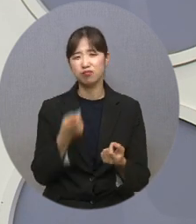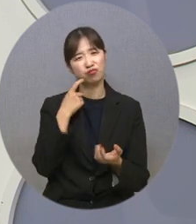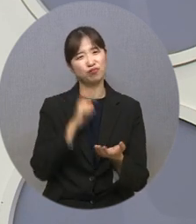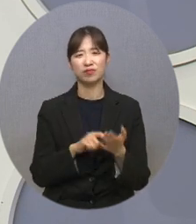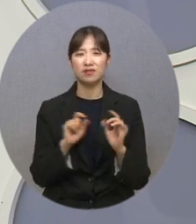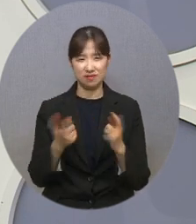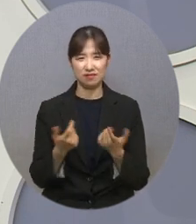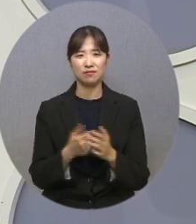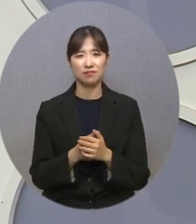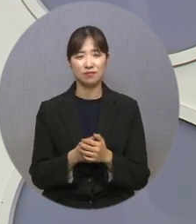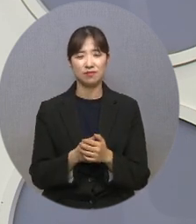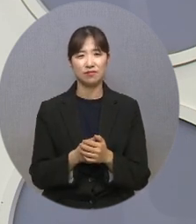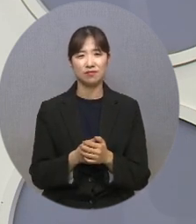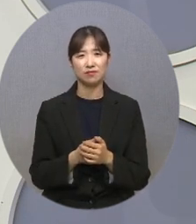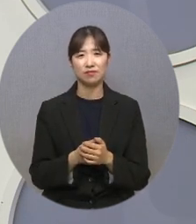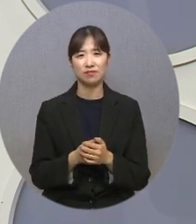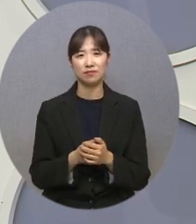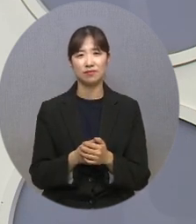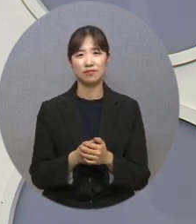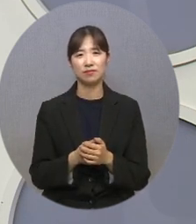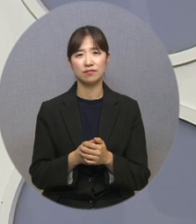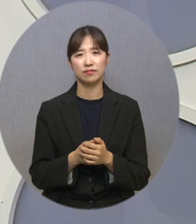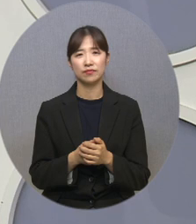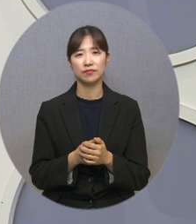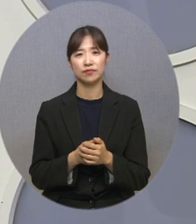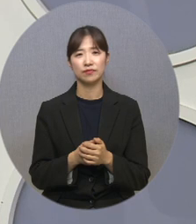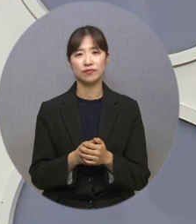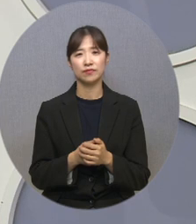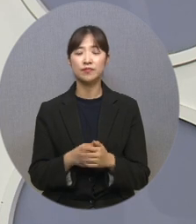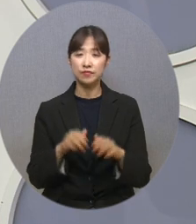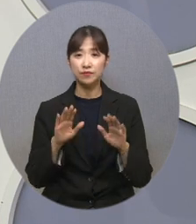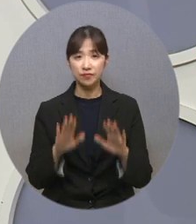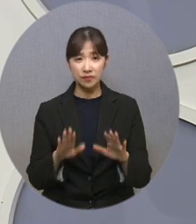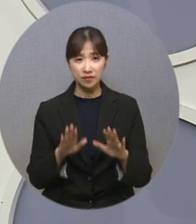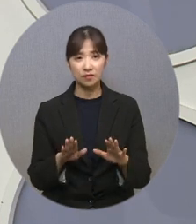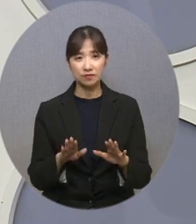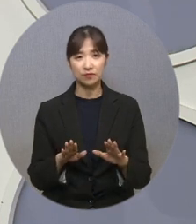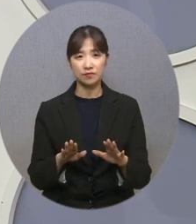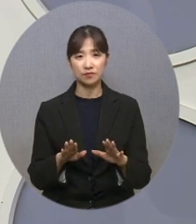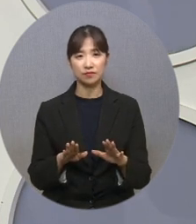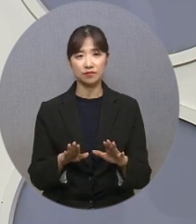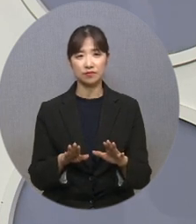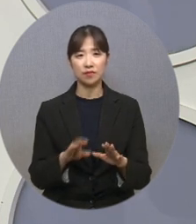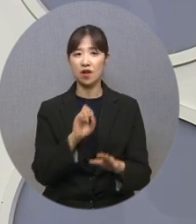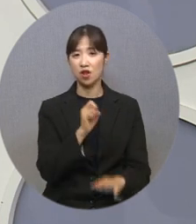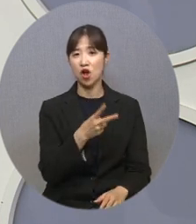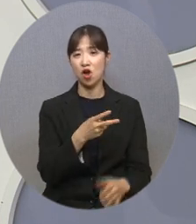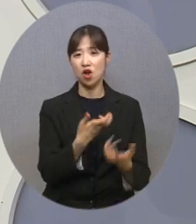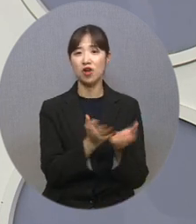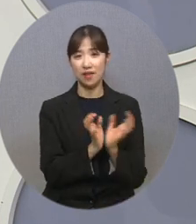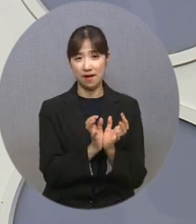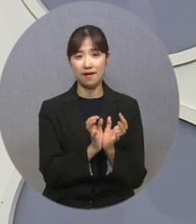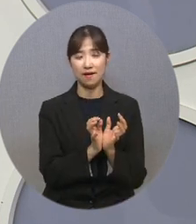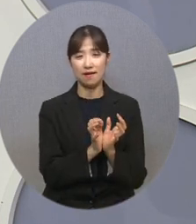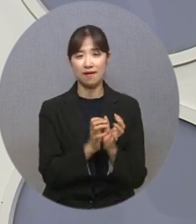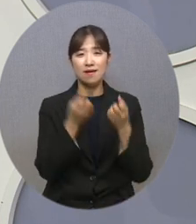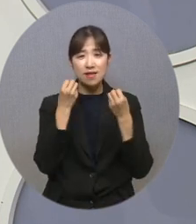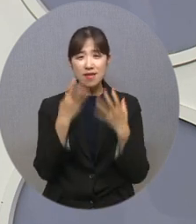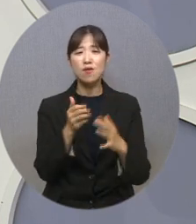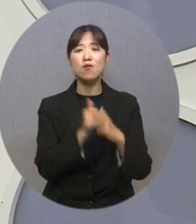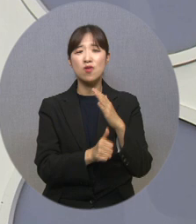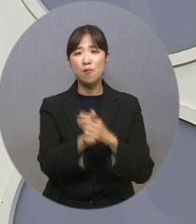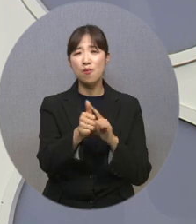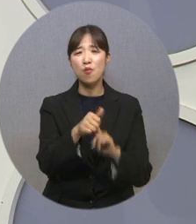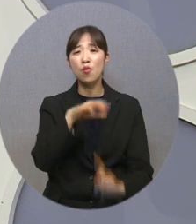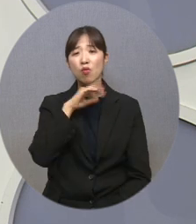생각처럼 그렇게 쉽지가 않아요. 그러나 이제 시대가 거의 지금 여당도 새로운